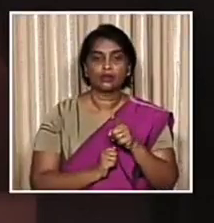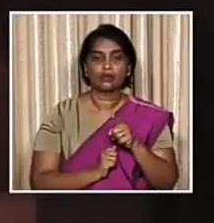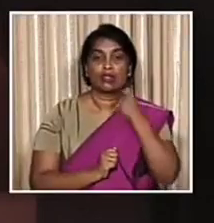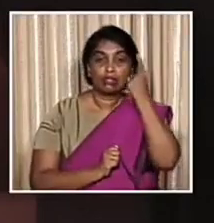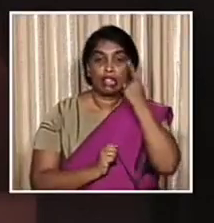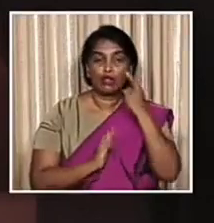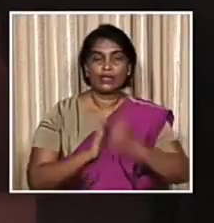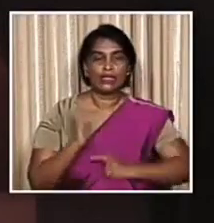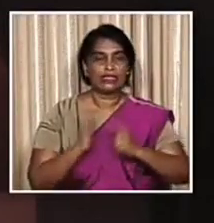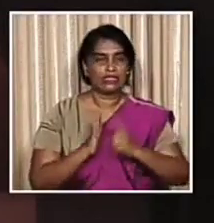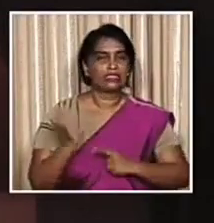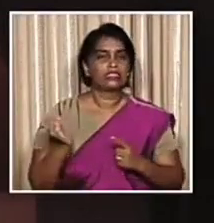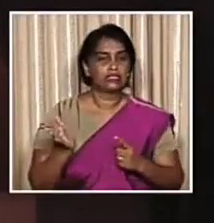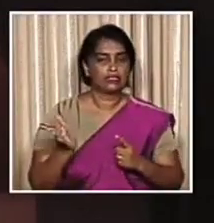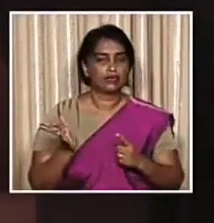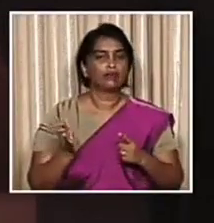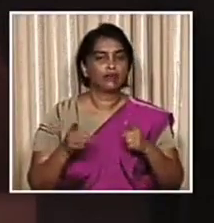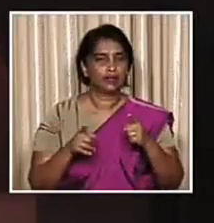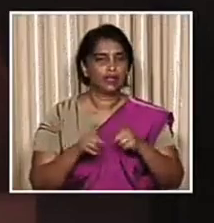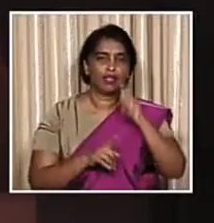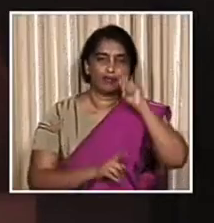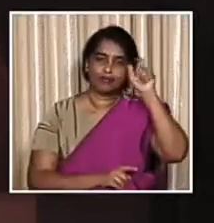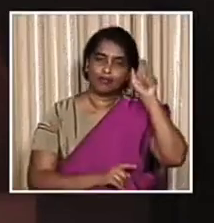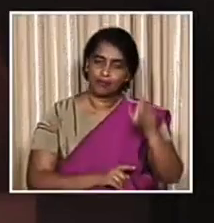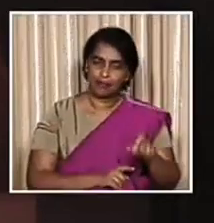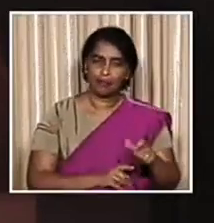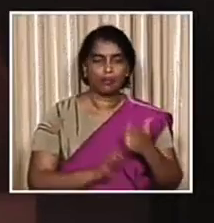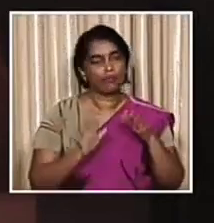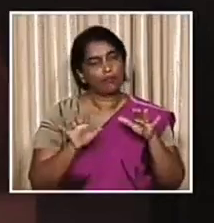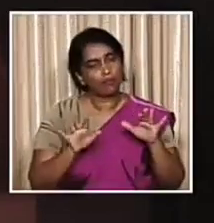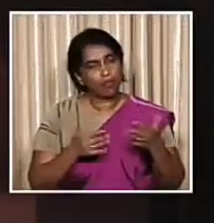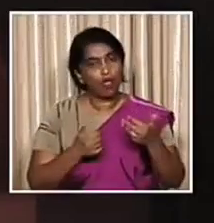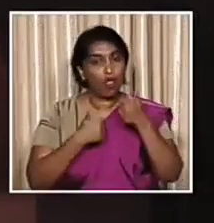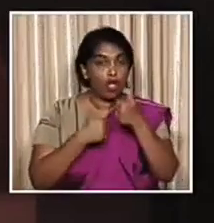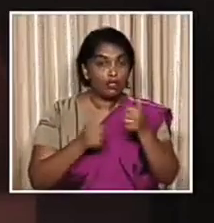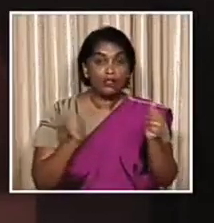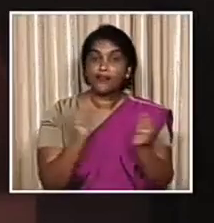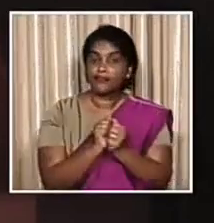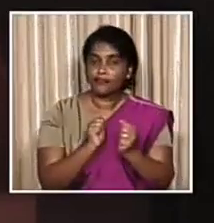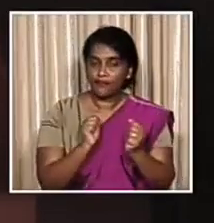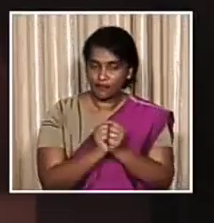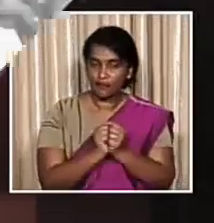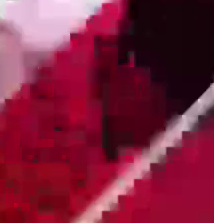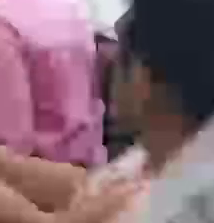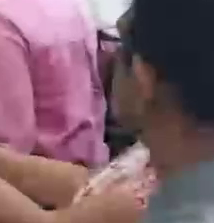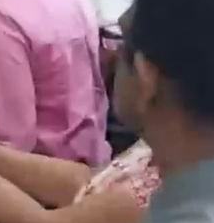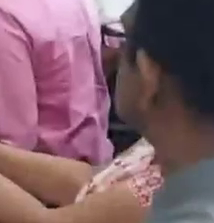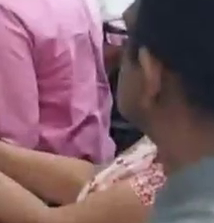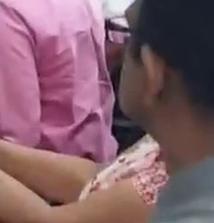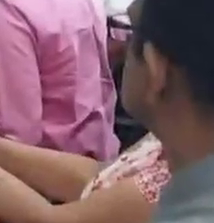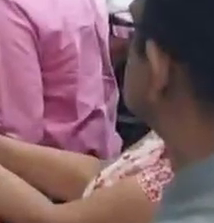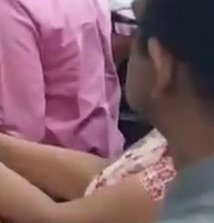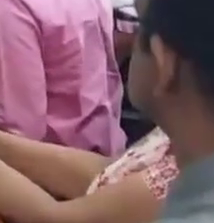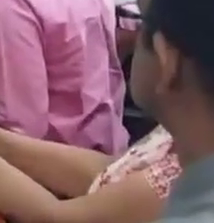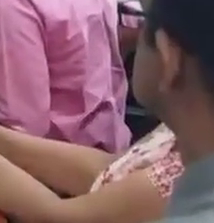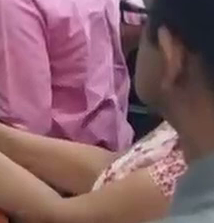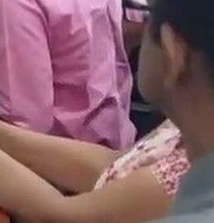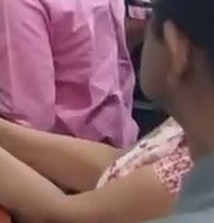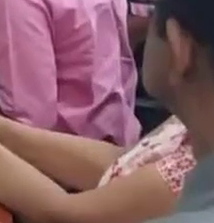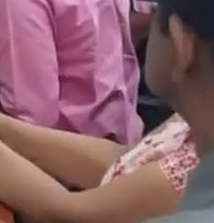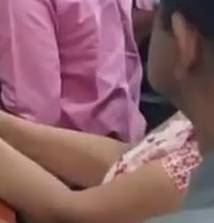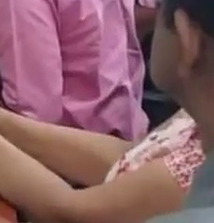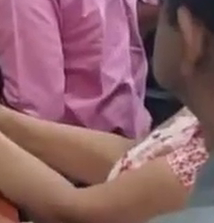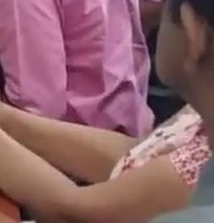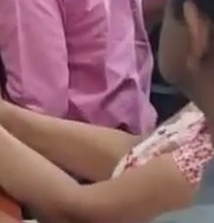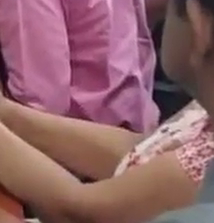விடுத்தாரல்லவா? அவ்வாறெனின் ஏன் அதை உங்களால் மேற்கொள்ள முடியாதுள்ளது? சபையில் கேள்வி எழுப்பினார். உரித்தினபுரம் சிவன் கோவில்